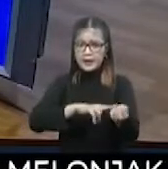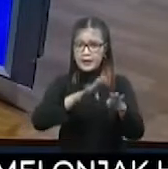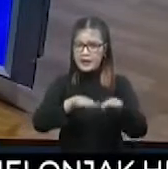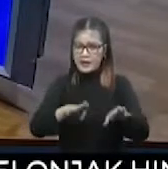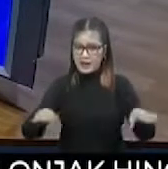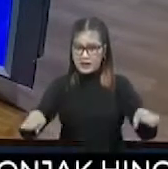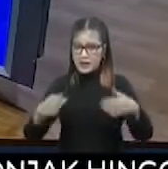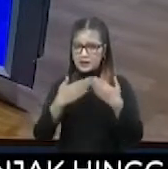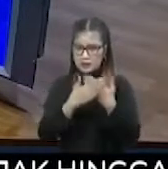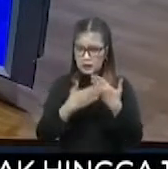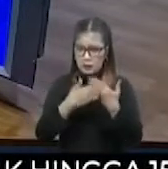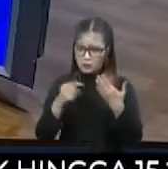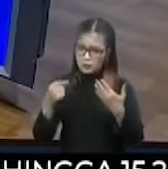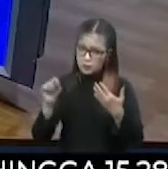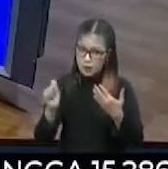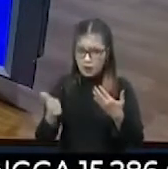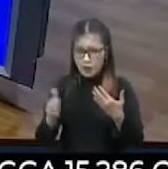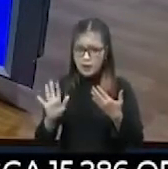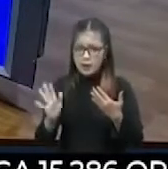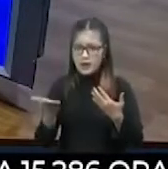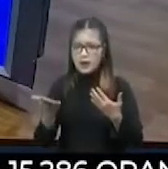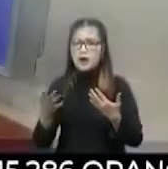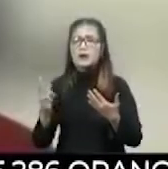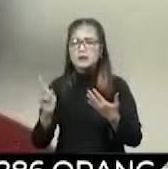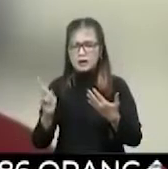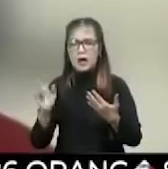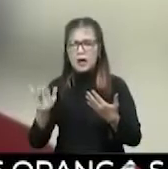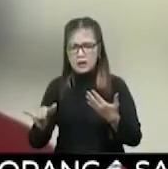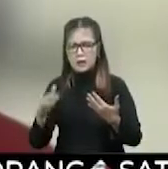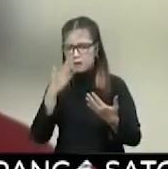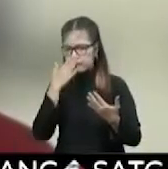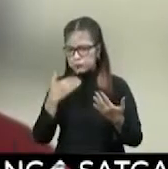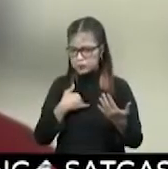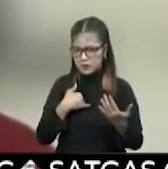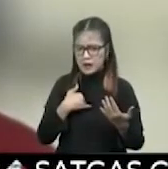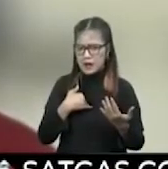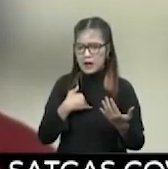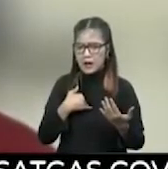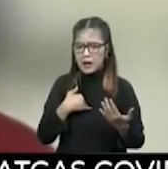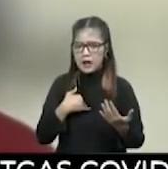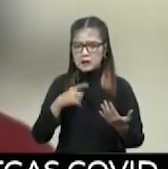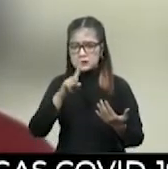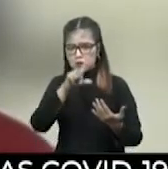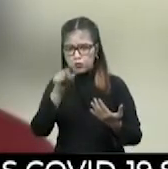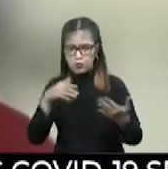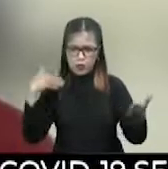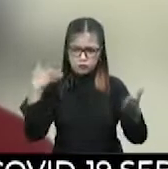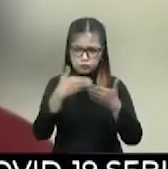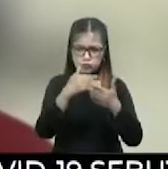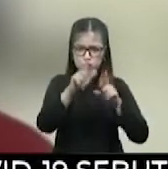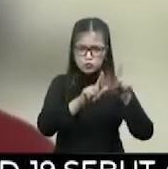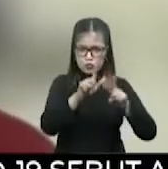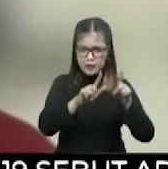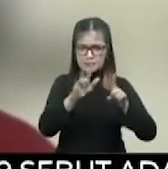Sakit Persahabatan, Dok? Oh iya, ada. Kita punya kira-kira selama sebulan ini ada 17 atau